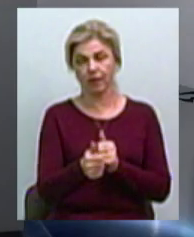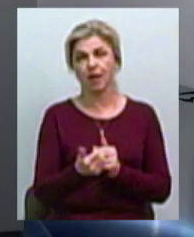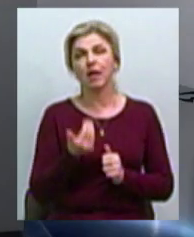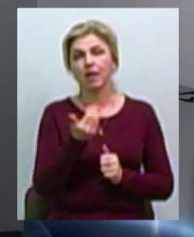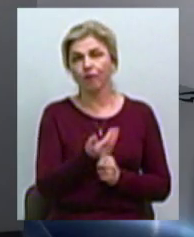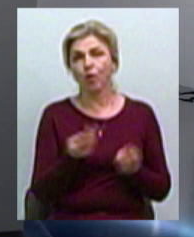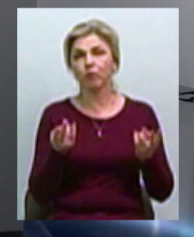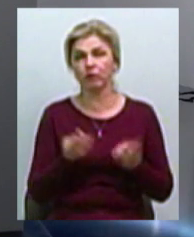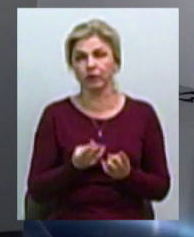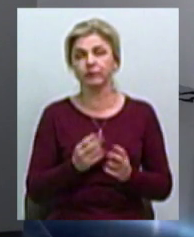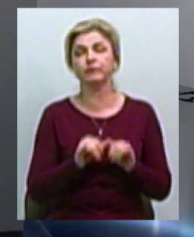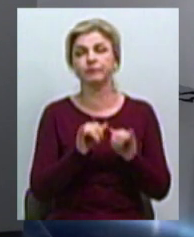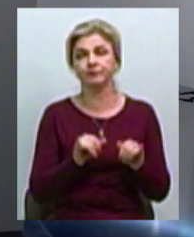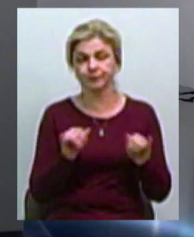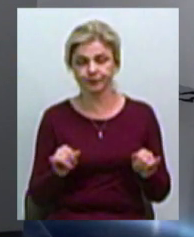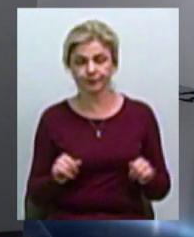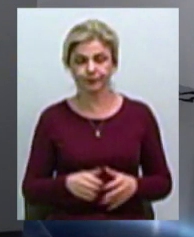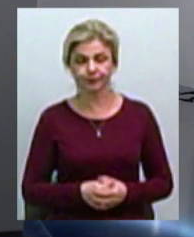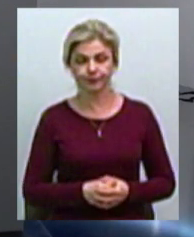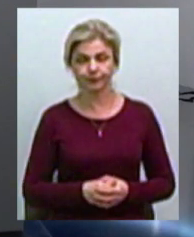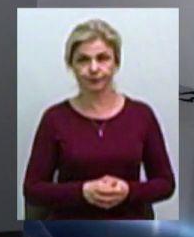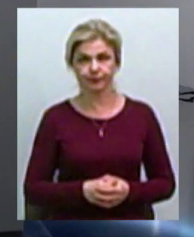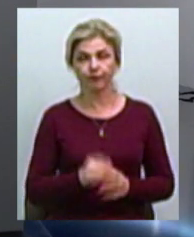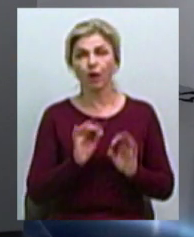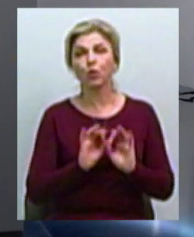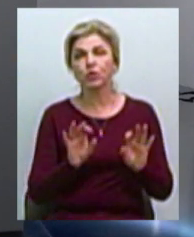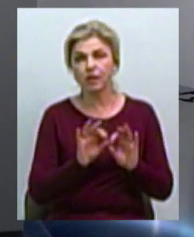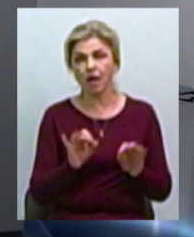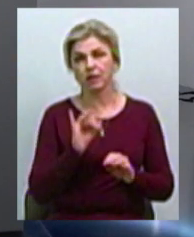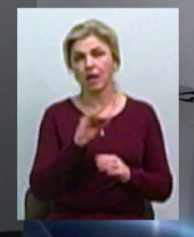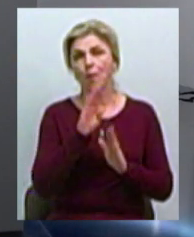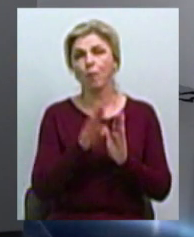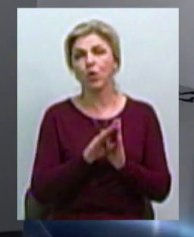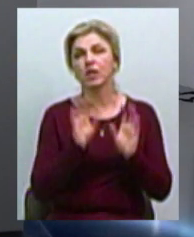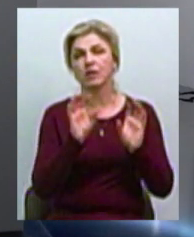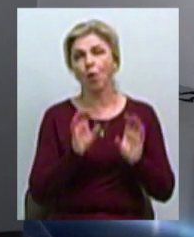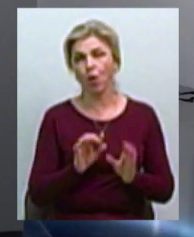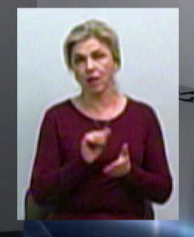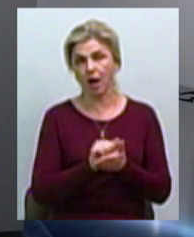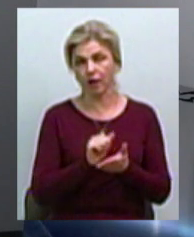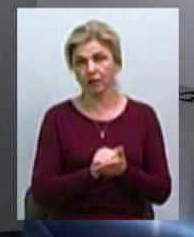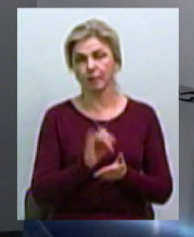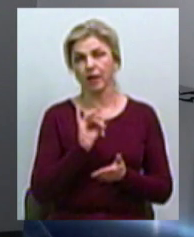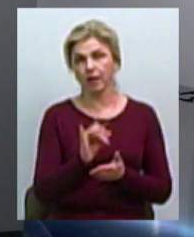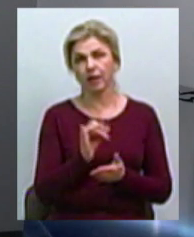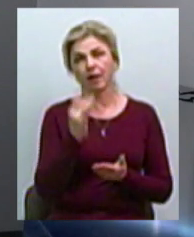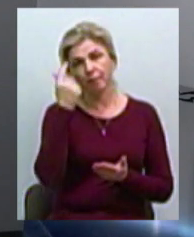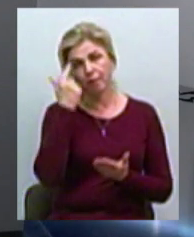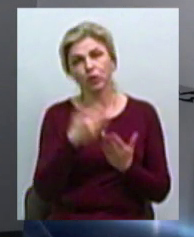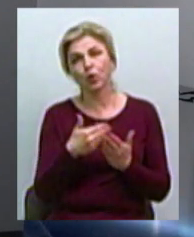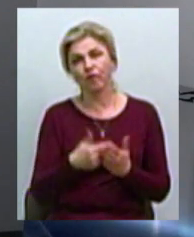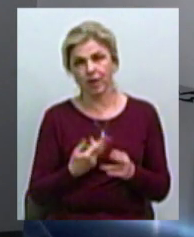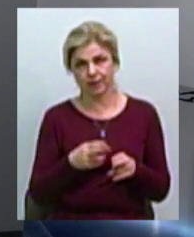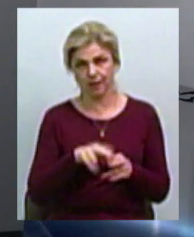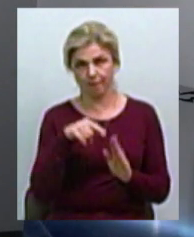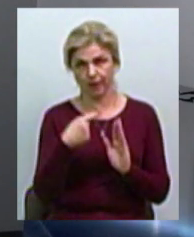потрібно нарощувати і, скажімо так, і роз'ясненнями, і підзаконними актами, і моделюванням цих питань. У нас